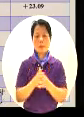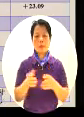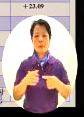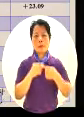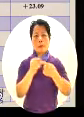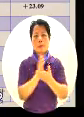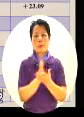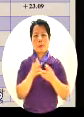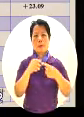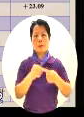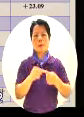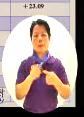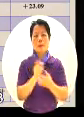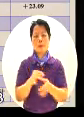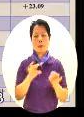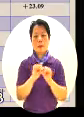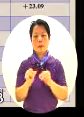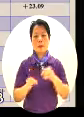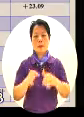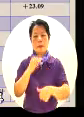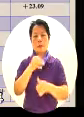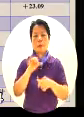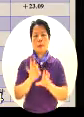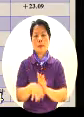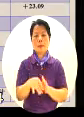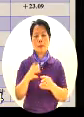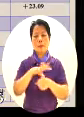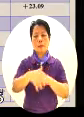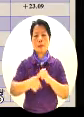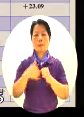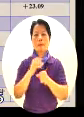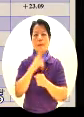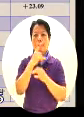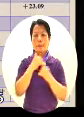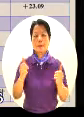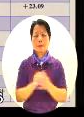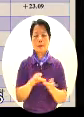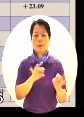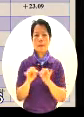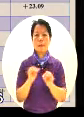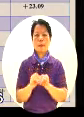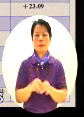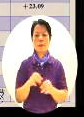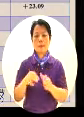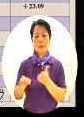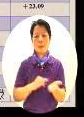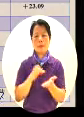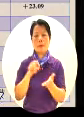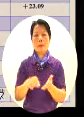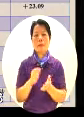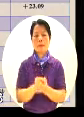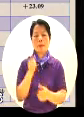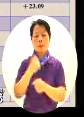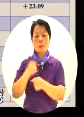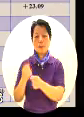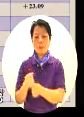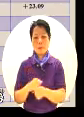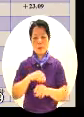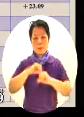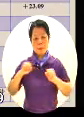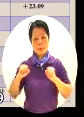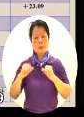项地价税的部分，包括我们土地售价的部分来做一个探讨